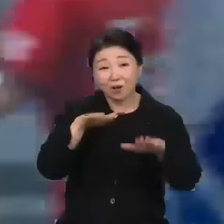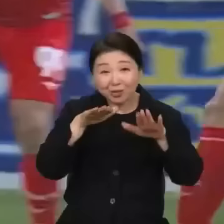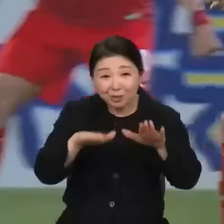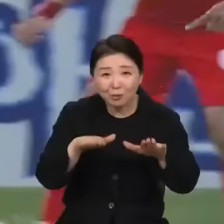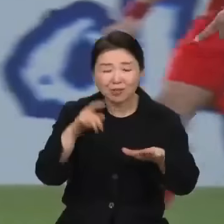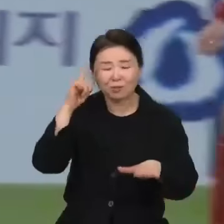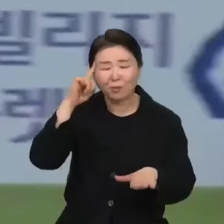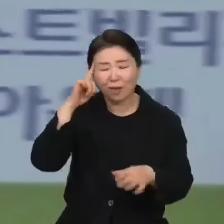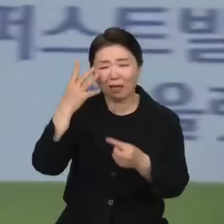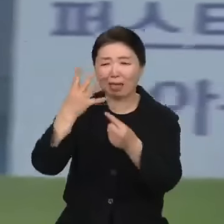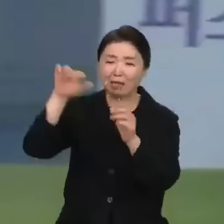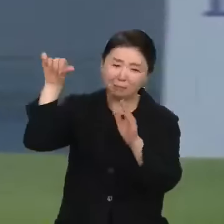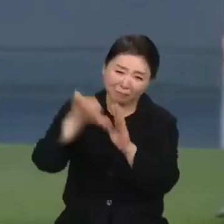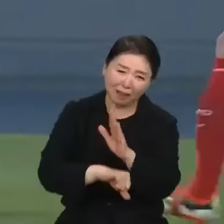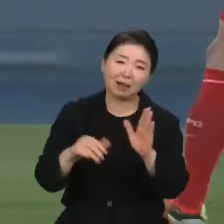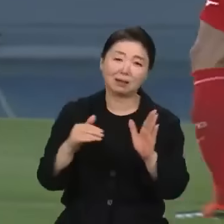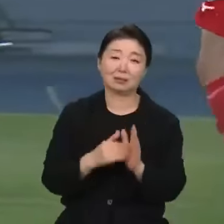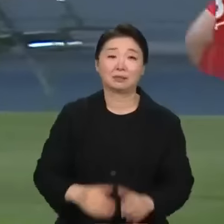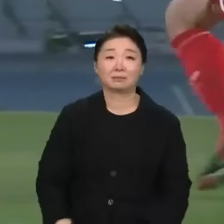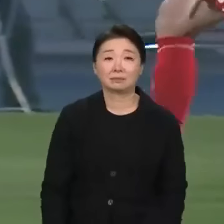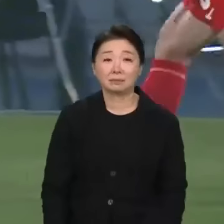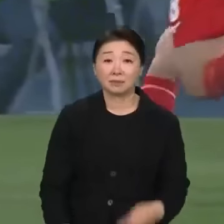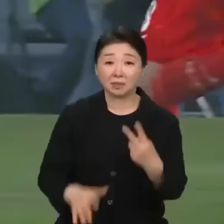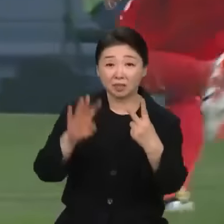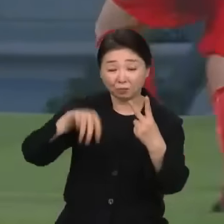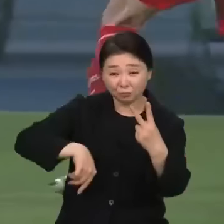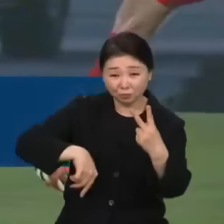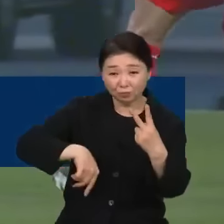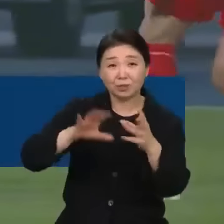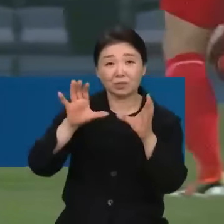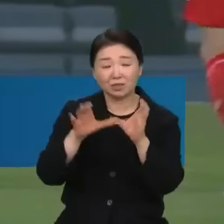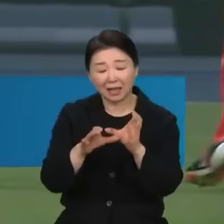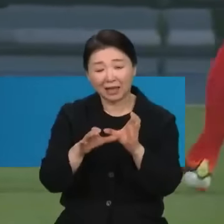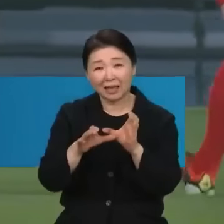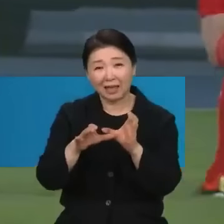이곳에서도 4연패 늪에 빠졌습니다. 2부 리그에서 무패 우승을